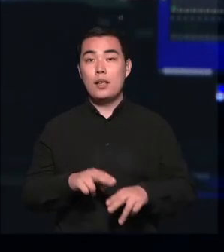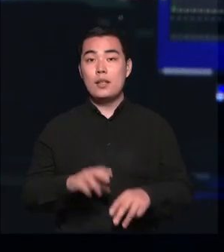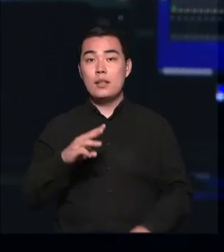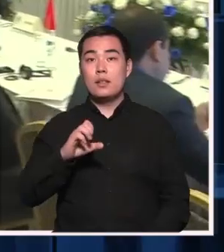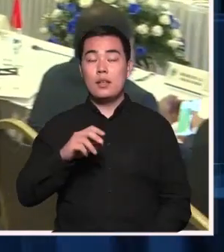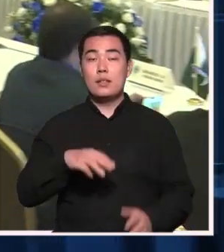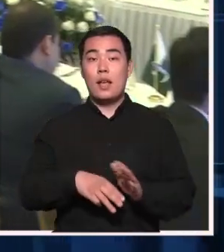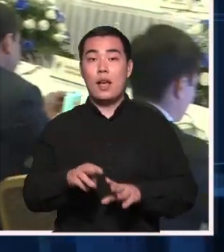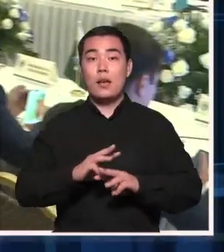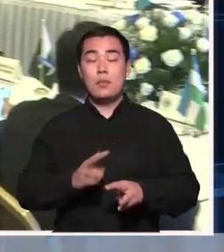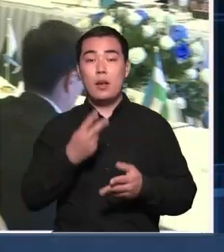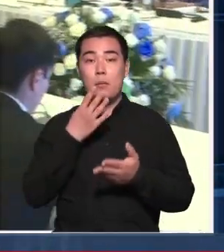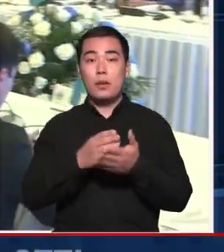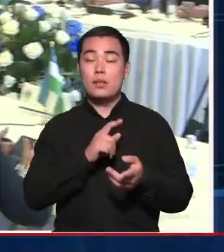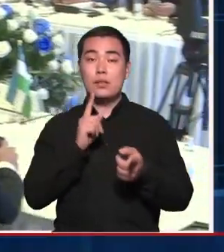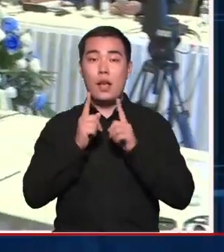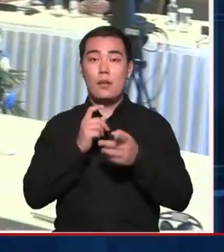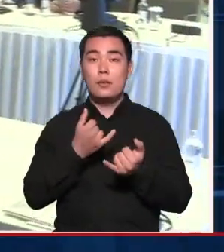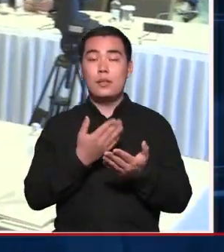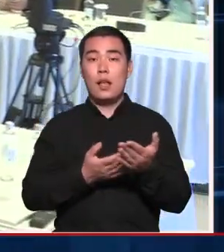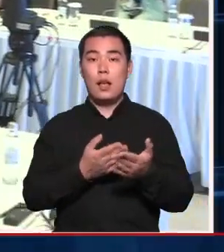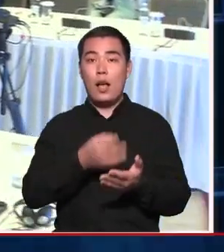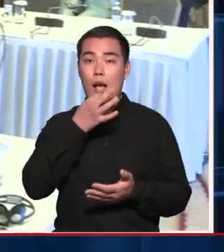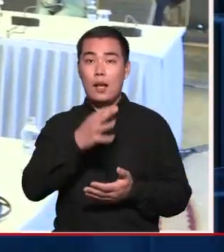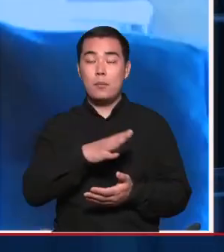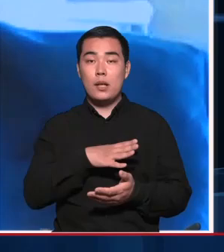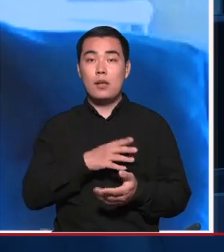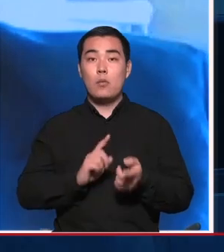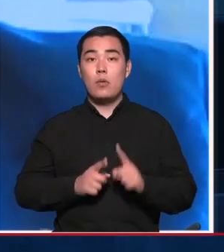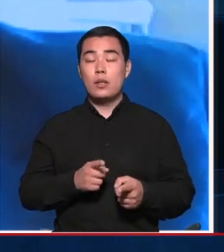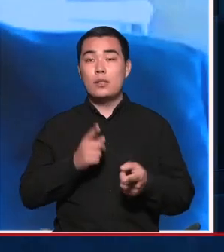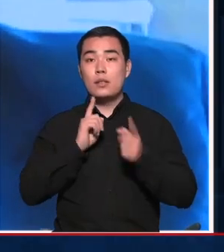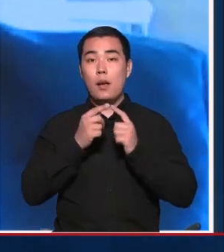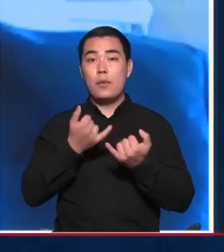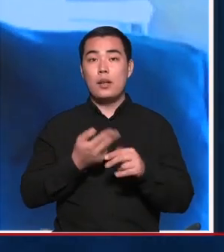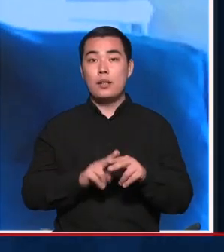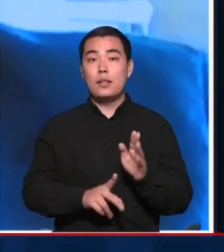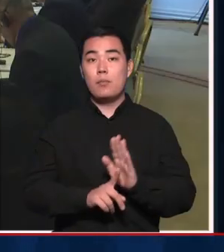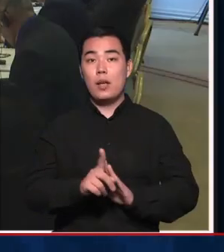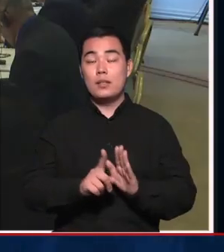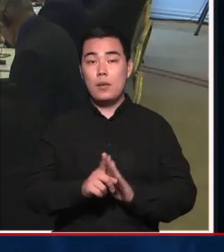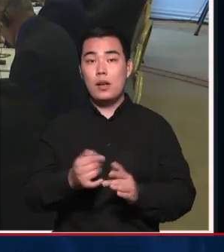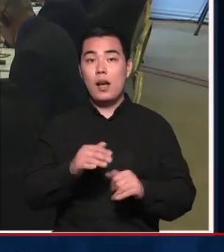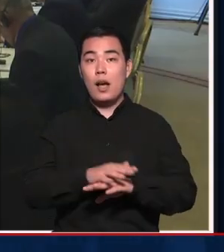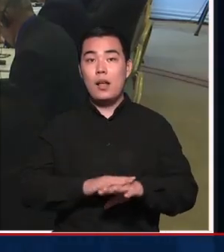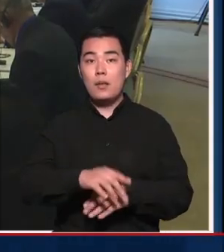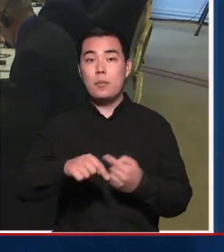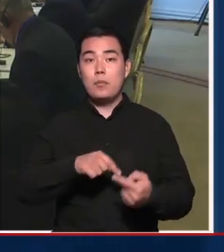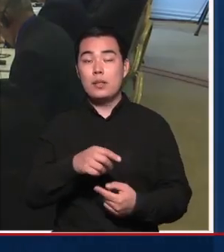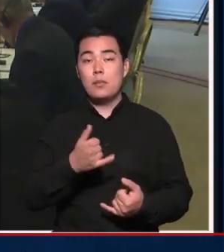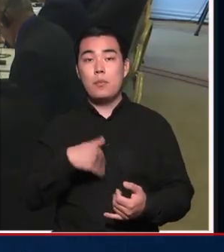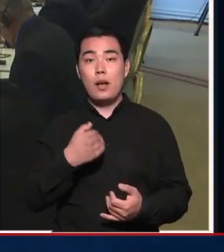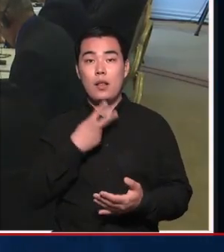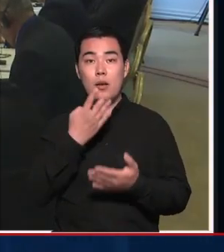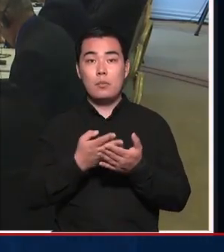саммит қарсаңында өткен іскерлік кеңесте осындай ұсыныс айтылды. Отандық сарапшылар бұл бастама халықаралық бизнес келісімдердің сәтті